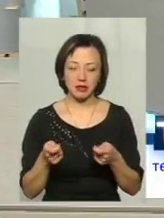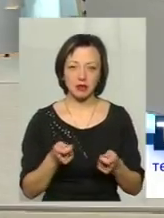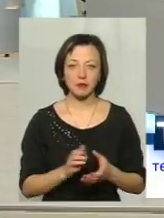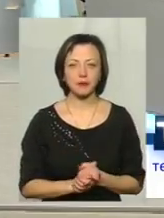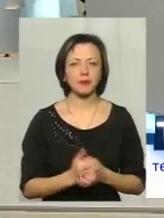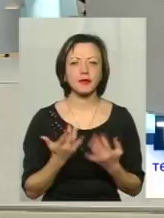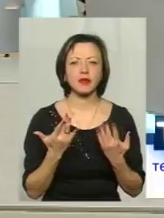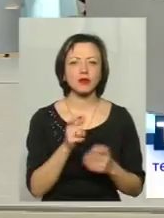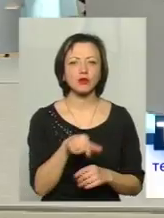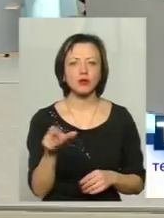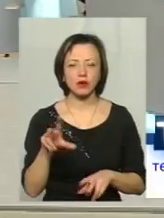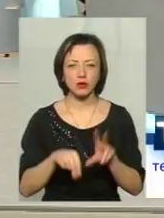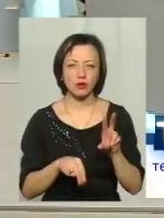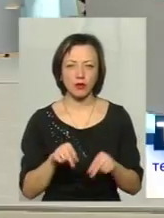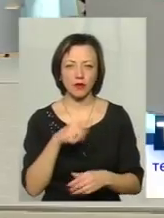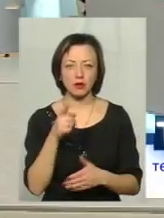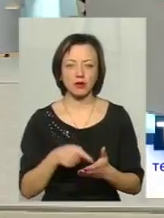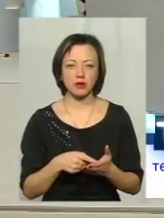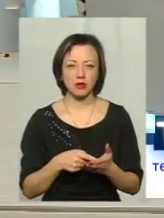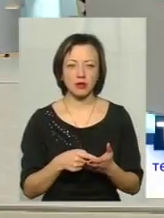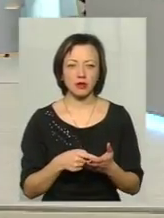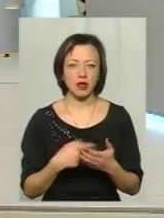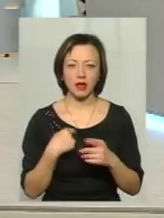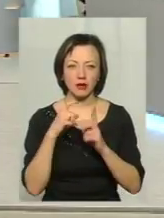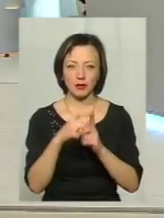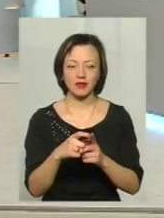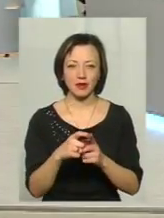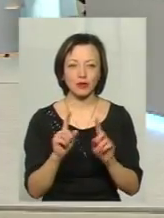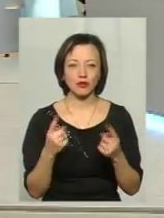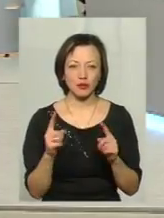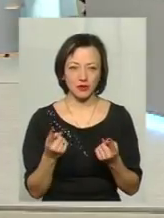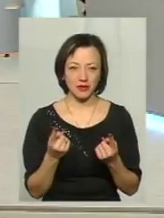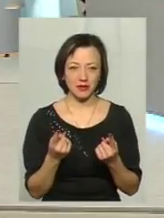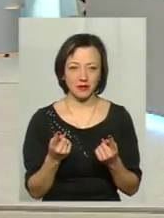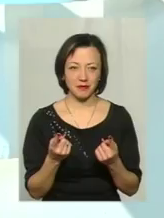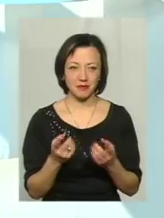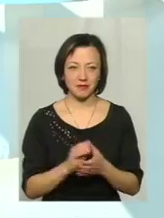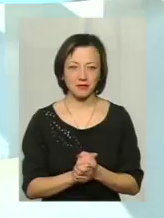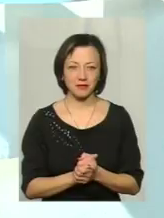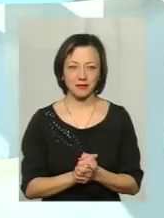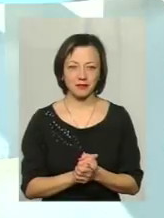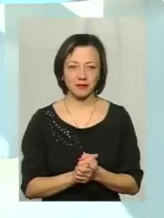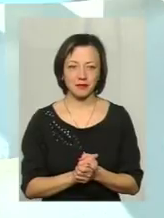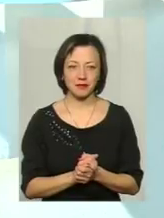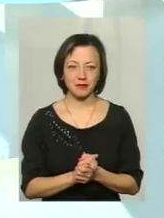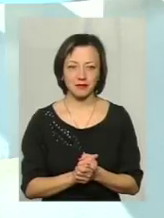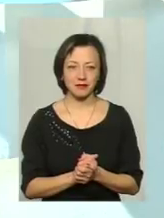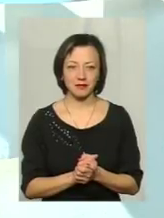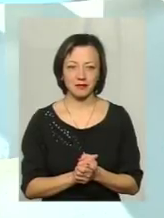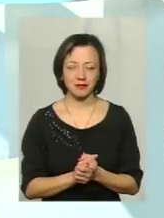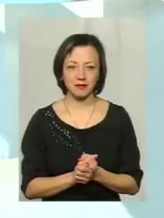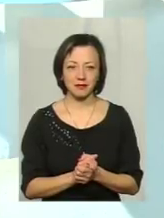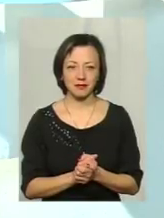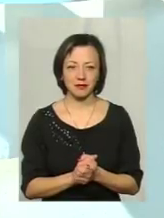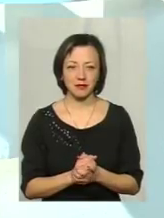скільки чоловік розраховано? Ну, дозвольте, я не буду відповідати на це питання. А чому? Ага, от, я вас зрозуміла. Настільки